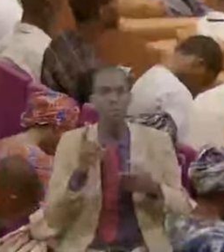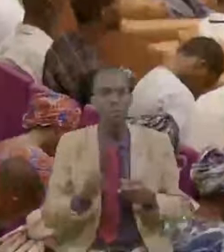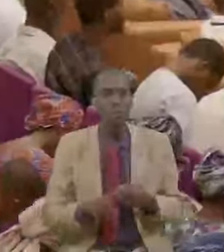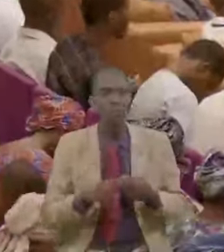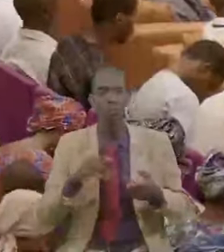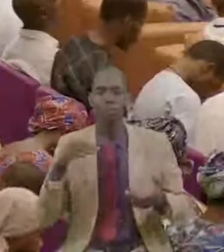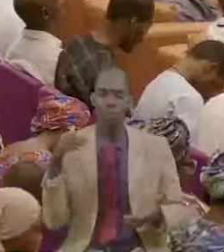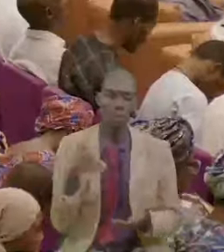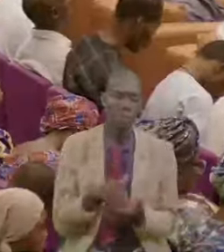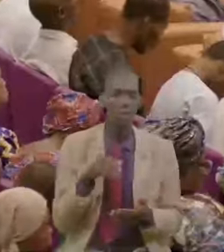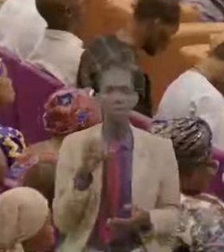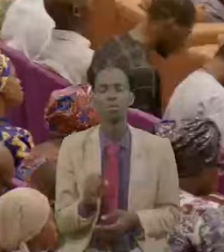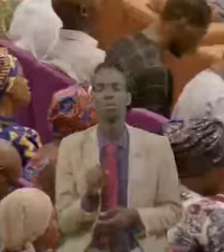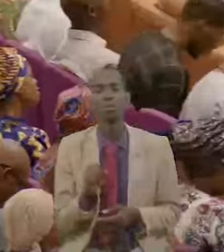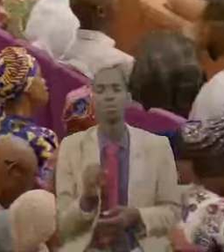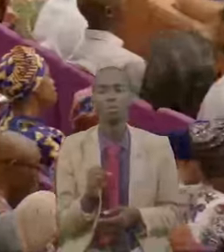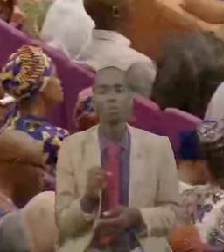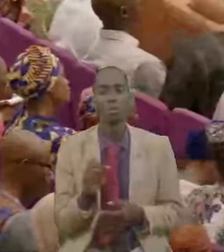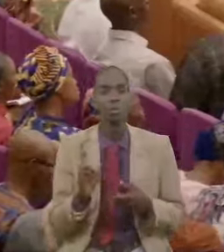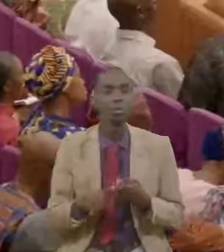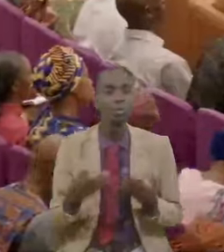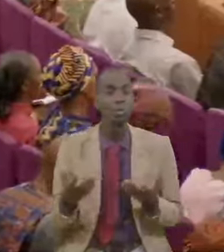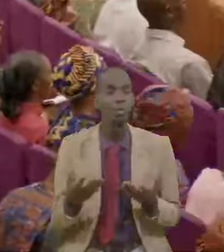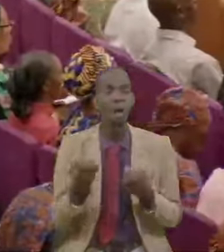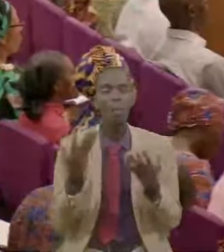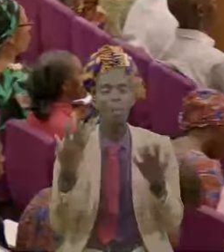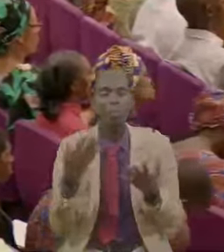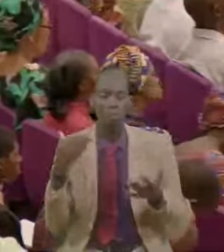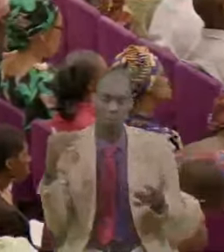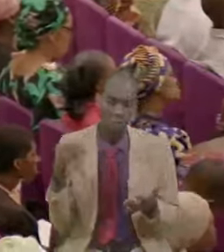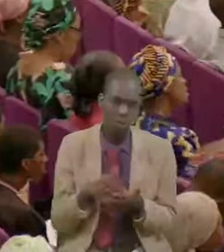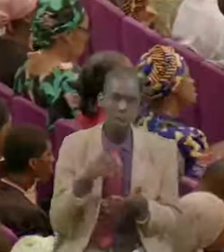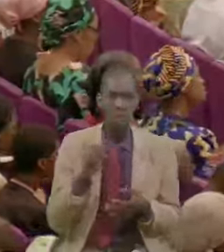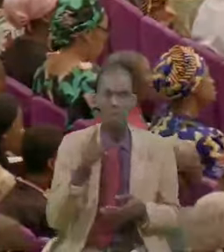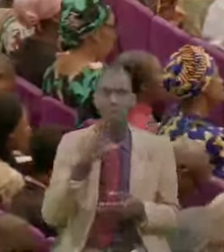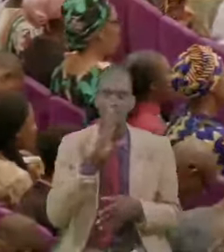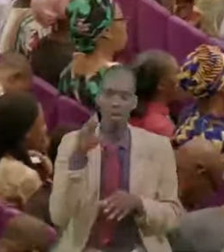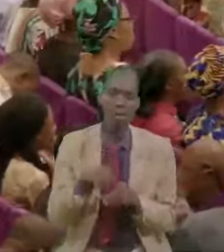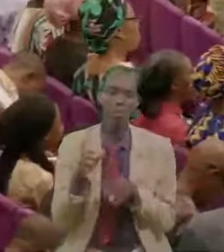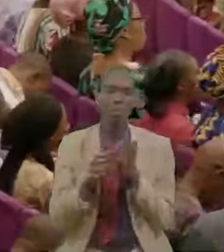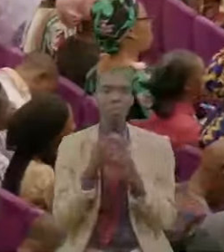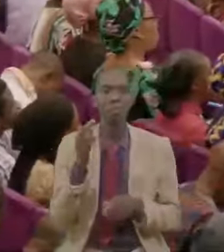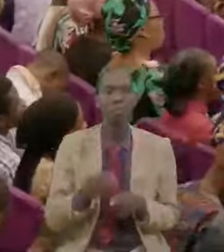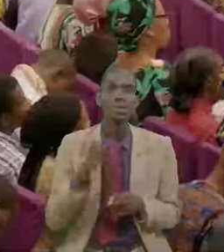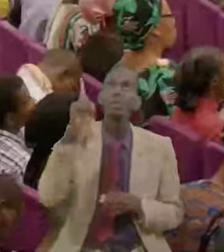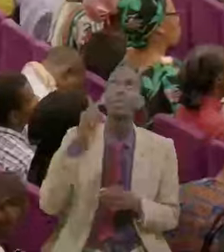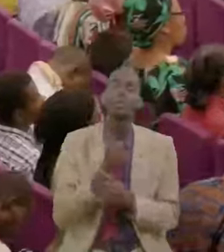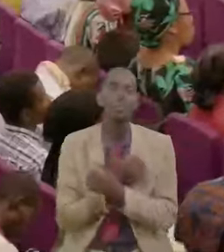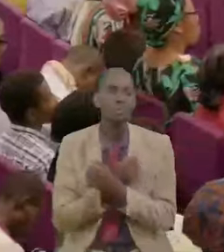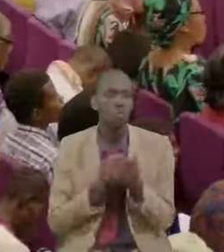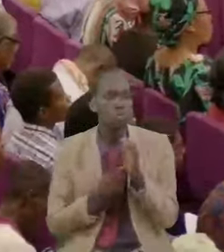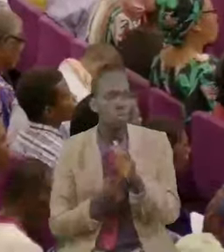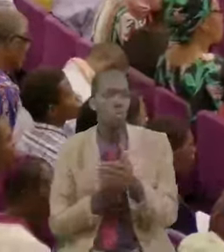fais miséricorde jusqu'à la millième génération. Les milliers sont ici ce jour. Tu